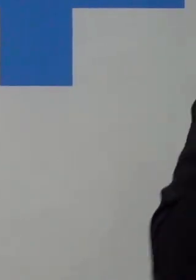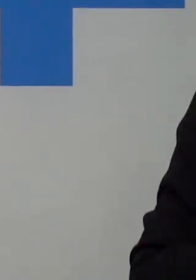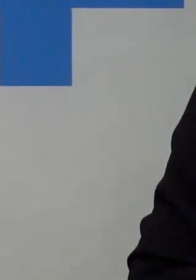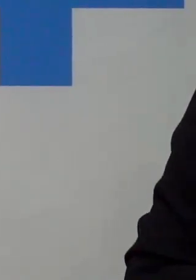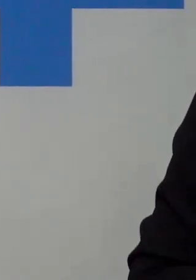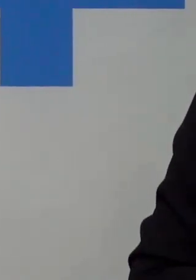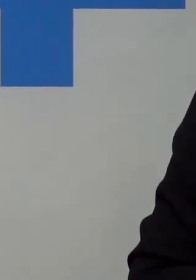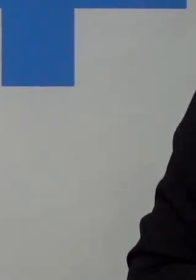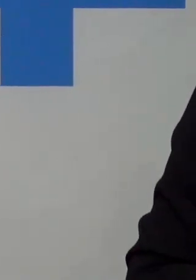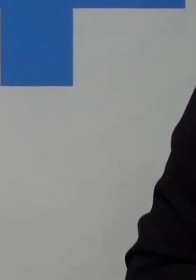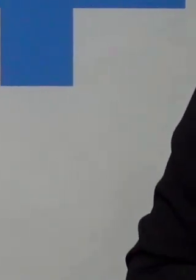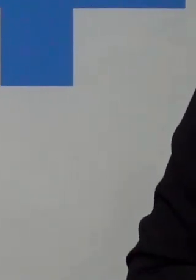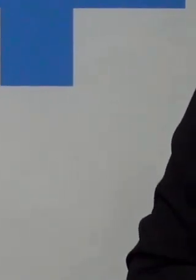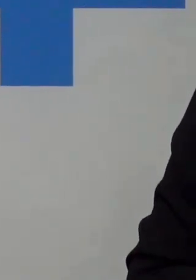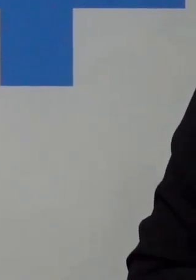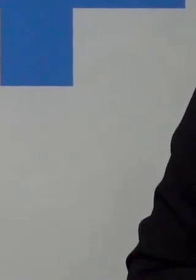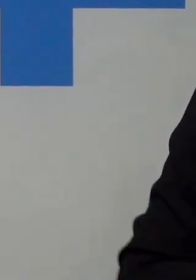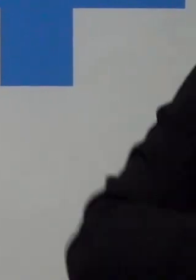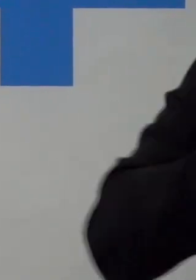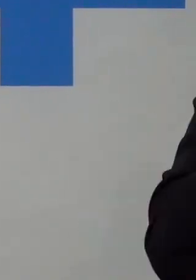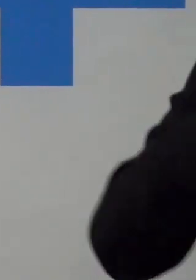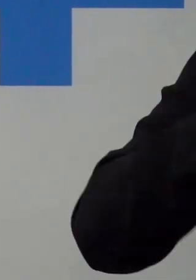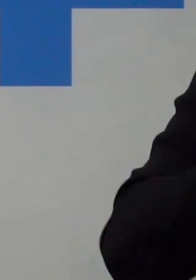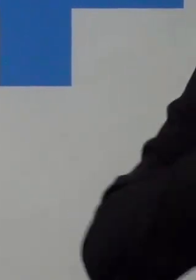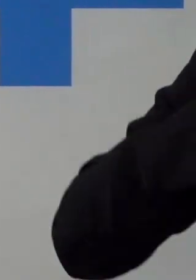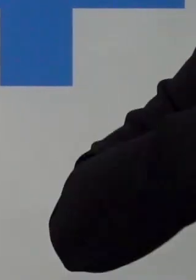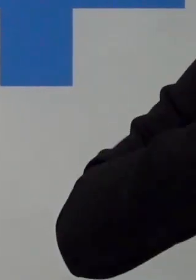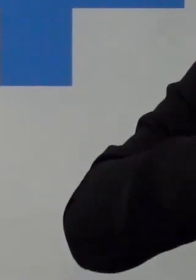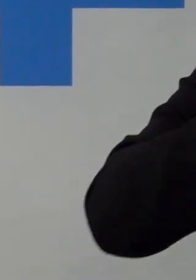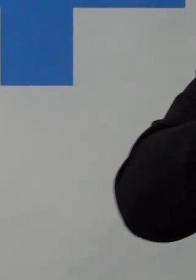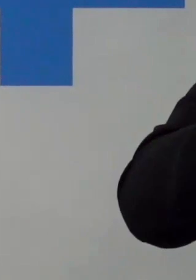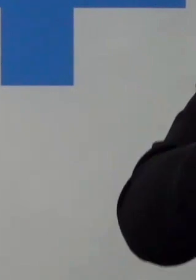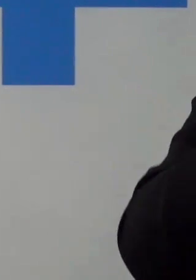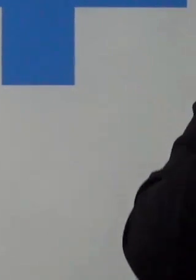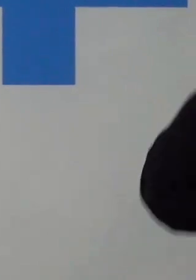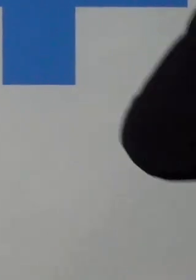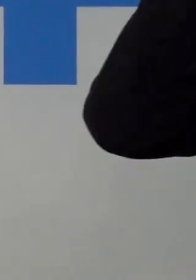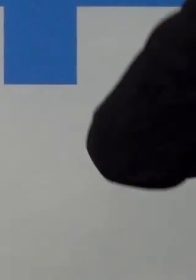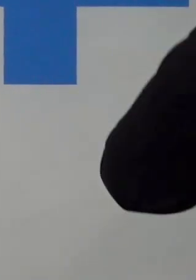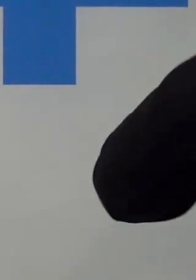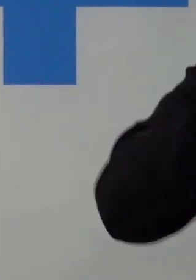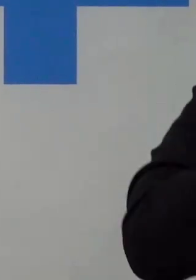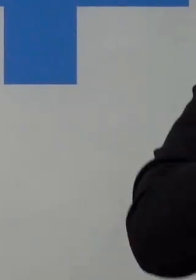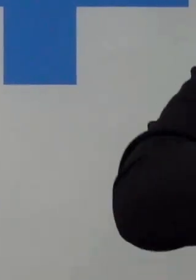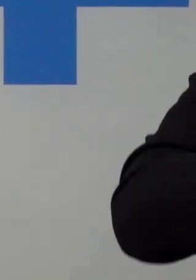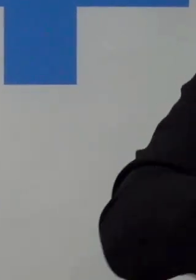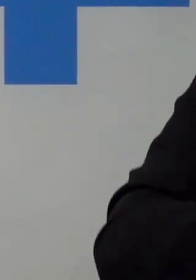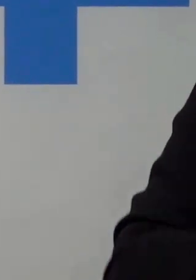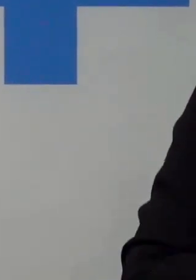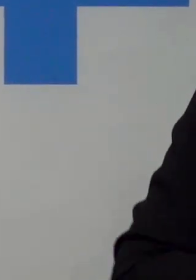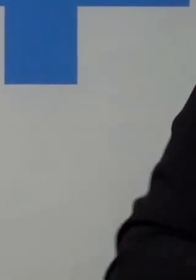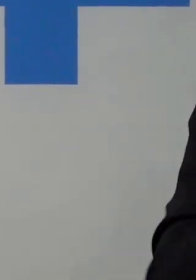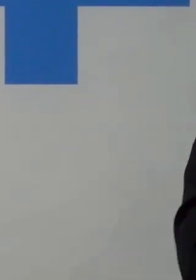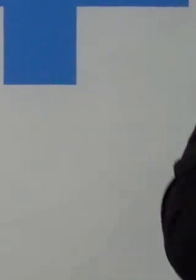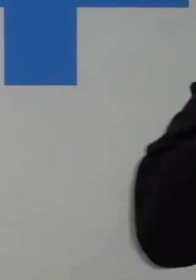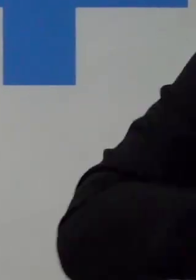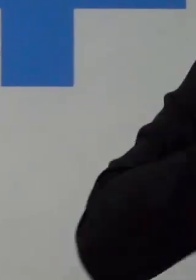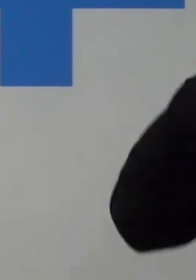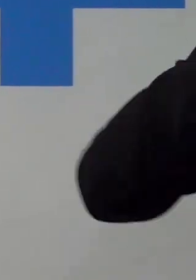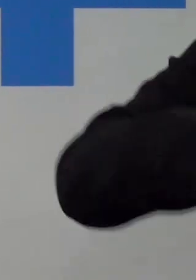나가겠습니다. 국민과 함께하는 국방, 이재명은 합니다. 특별한